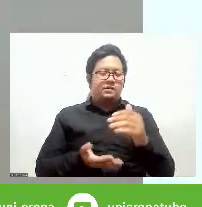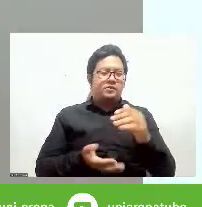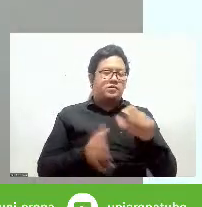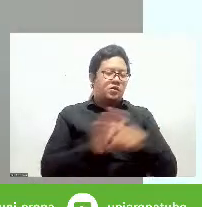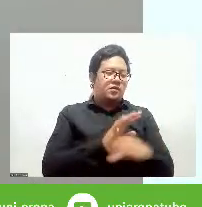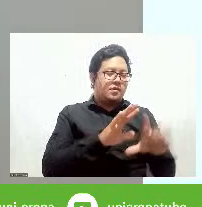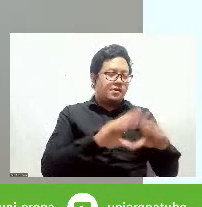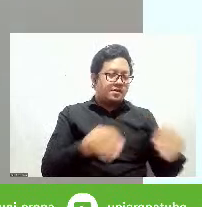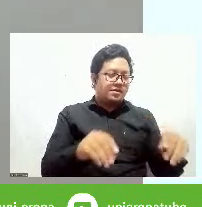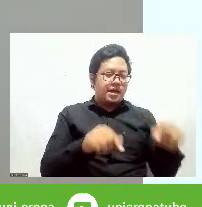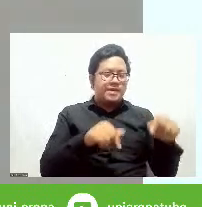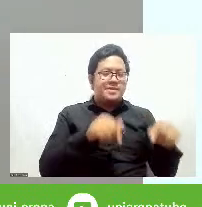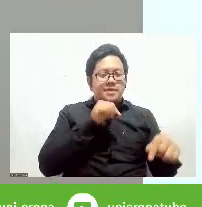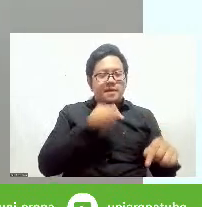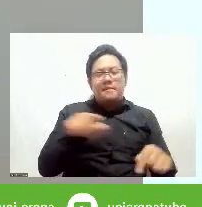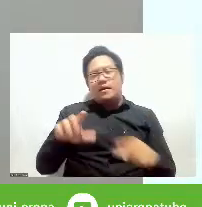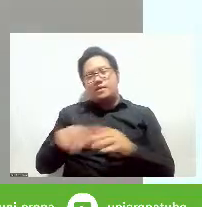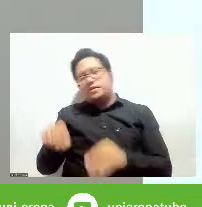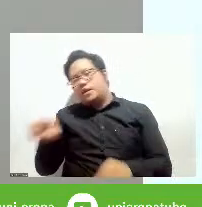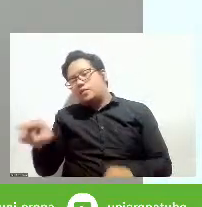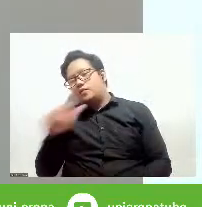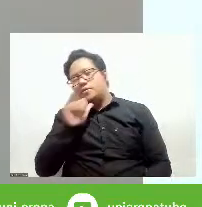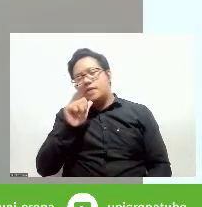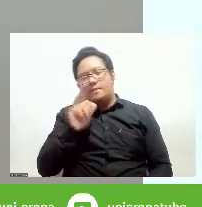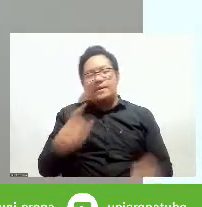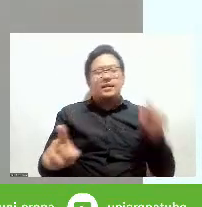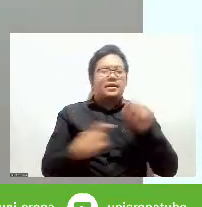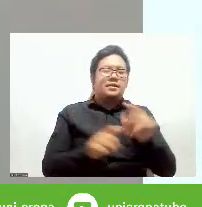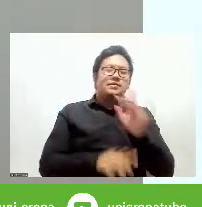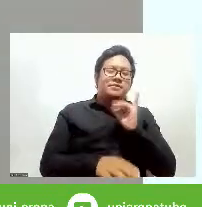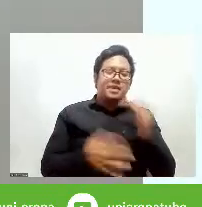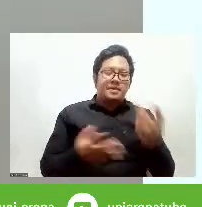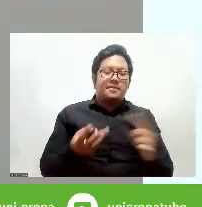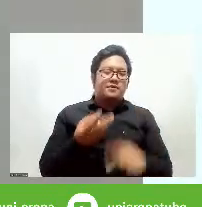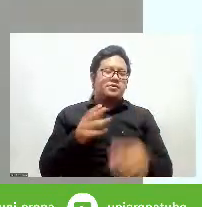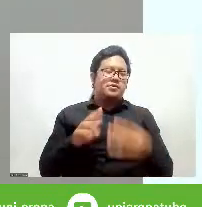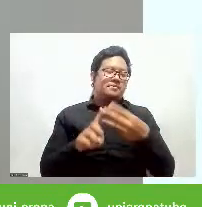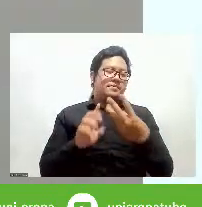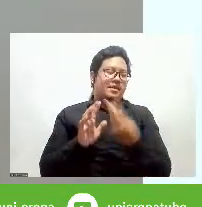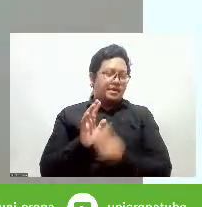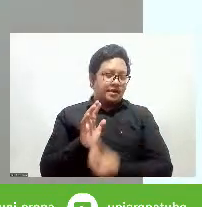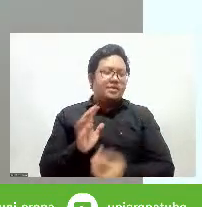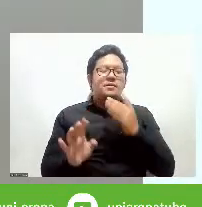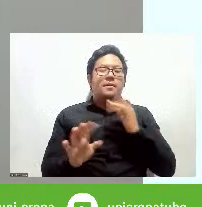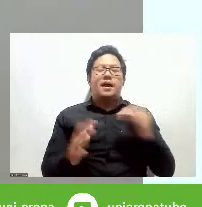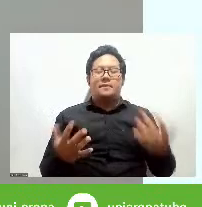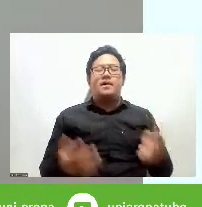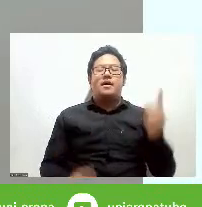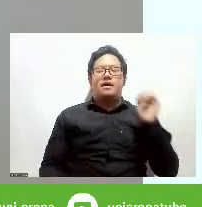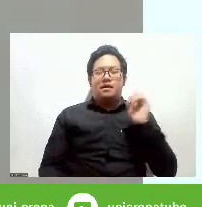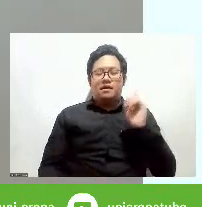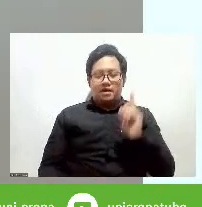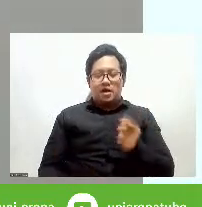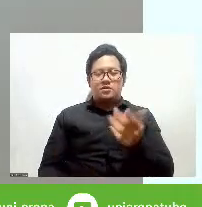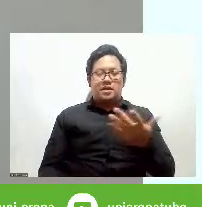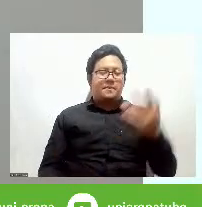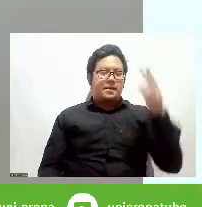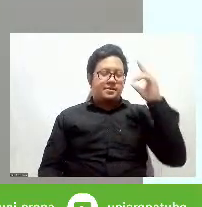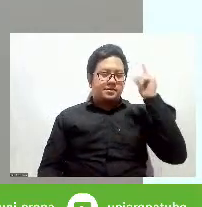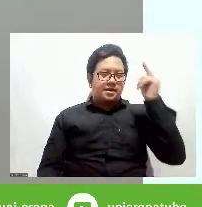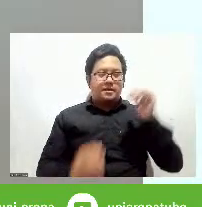targetnya Seperti apa kemudian biayanya Seperti apa harus bisa menjadi rencana tersambung